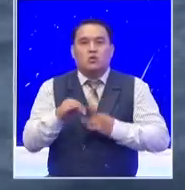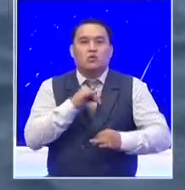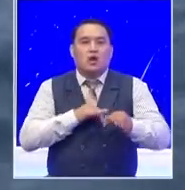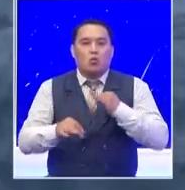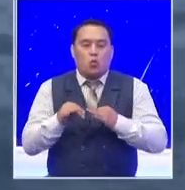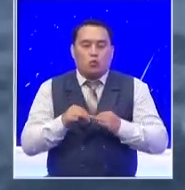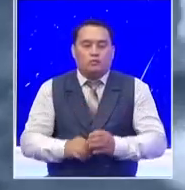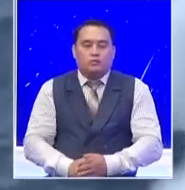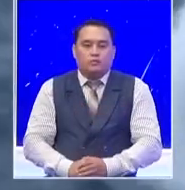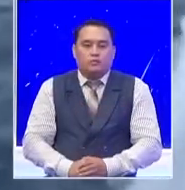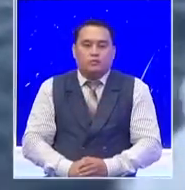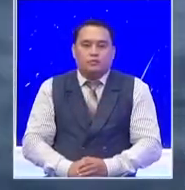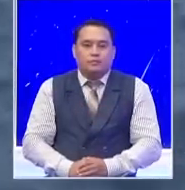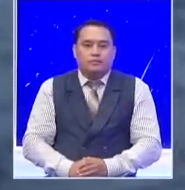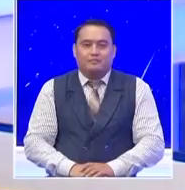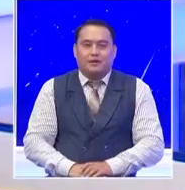диалогу.